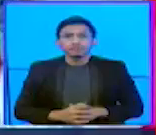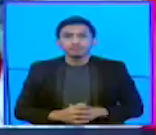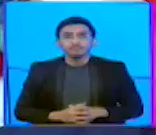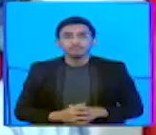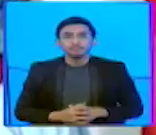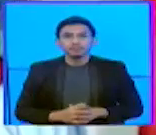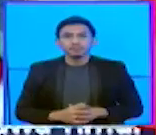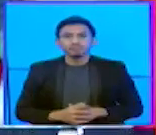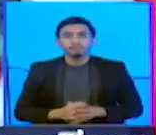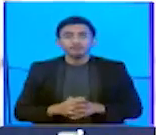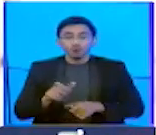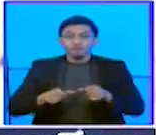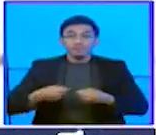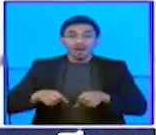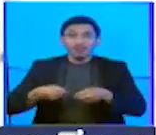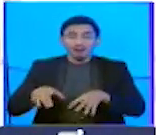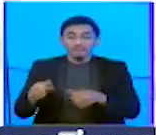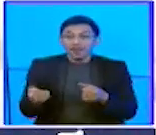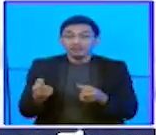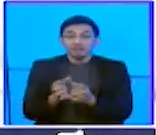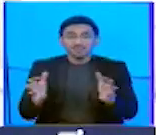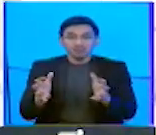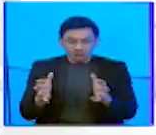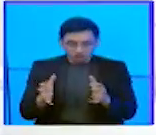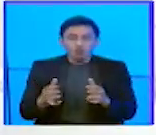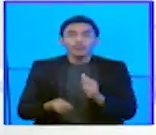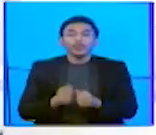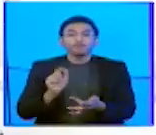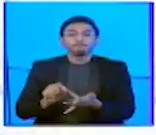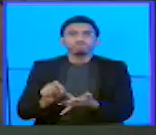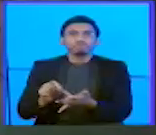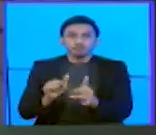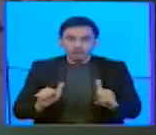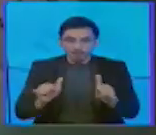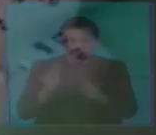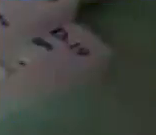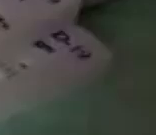Ratusan pedagang di Pasar Besar Madiun, Jawa Timur menjalani rapid test massal pada hari kedua.